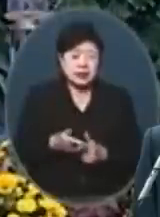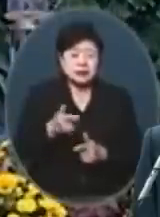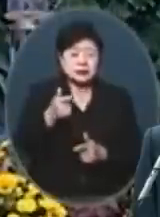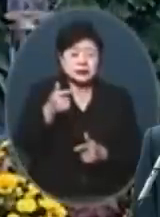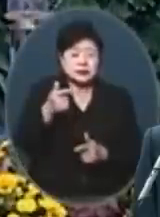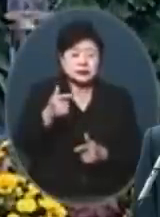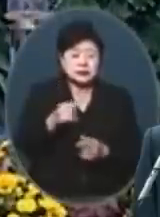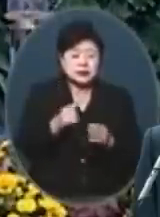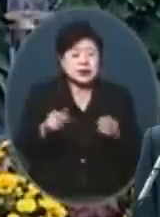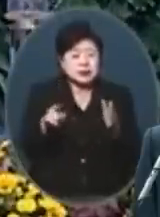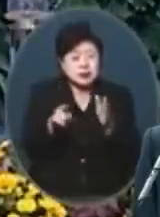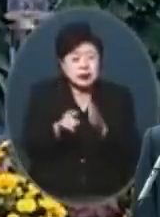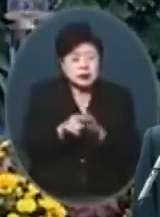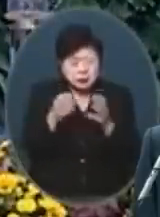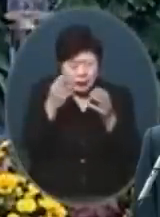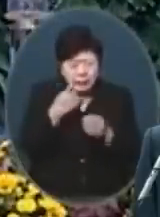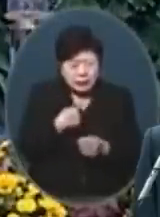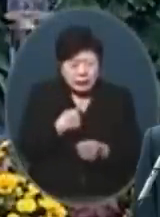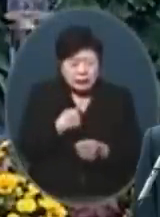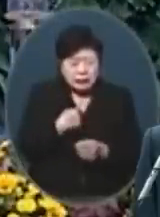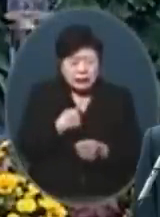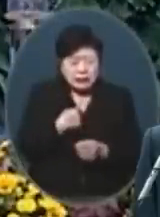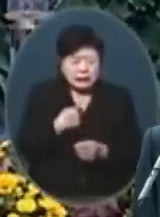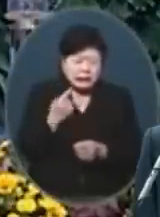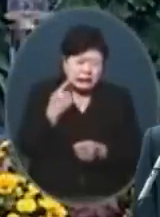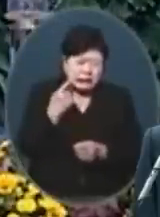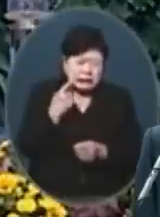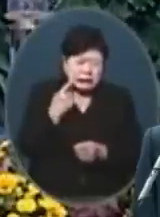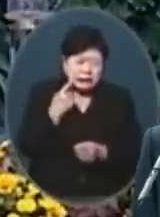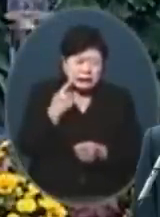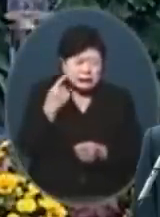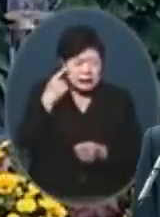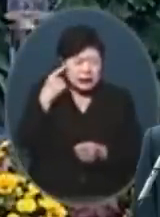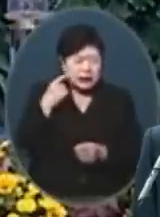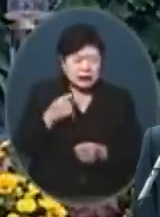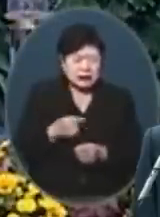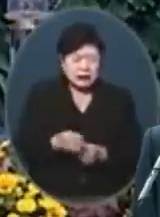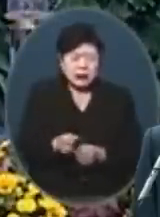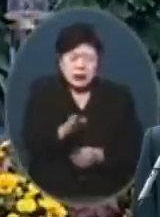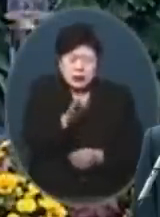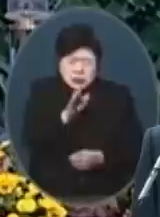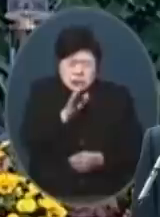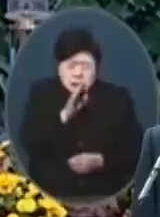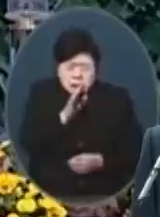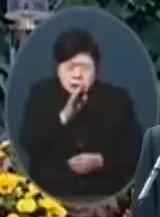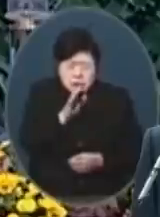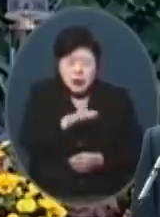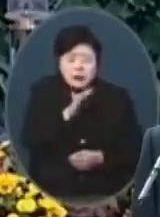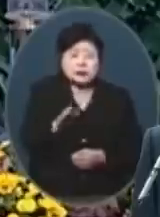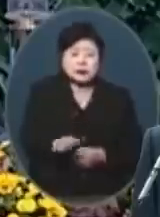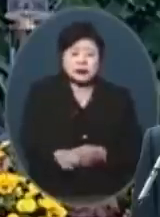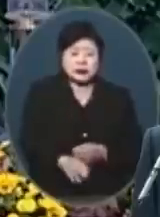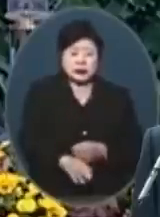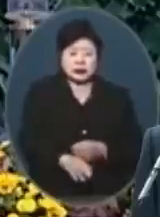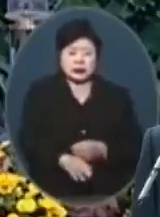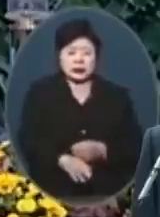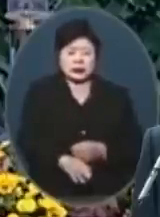인간을 위해서 고난당한 척 하지 않았습니다. 그는 진짜로 우리의 질고를 지고